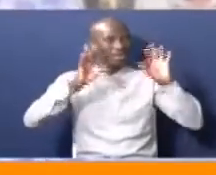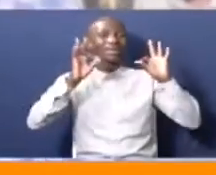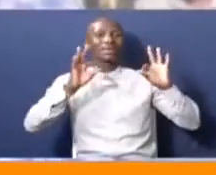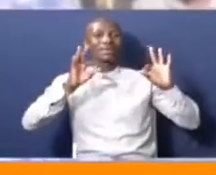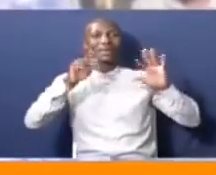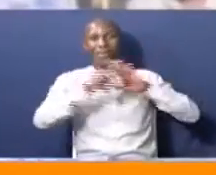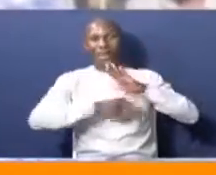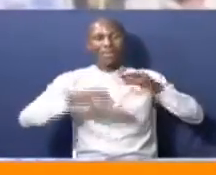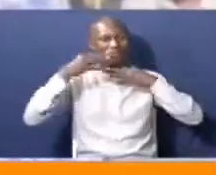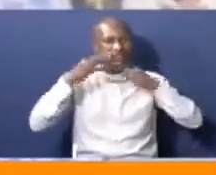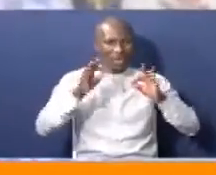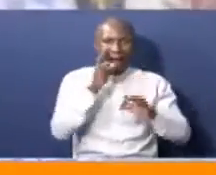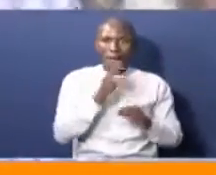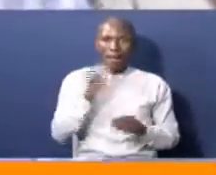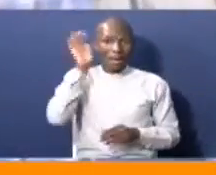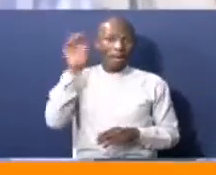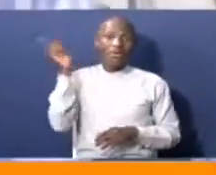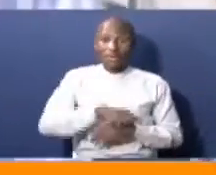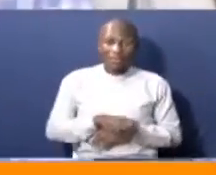education.